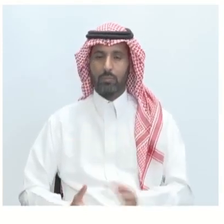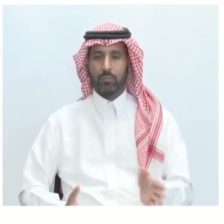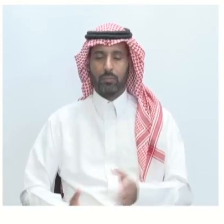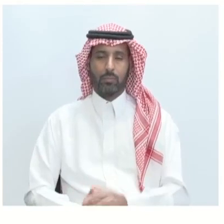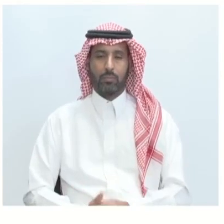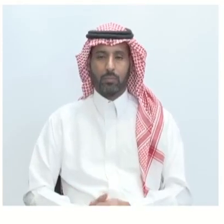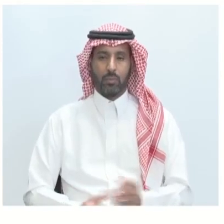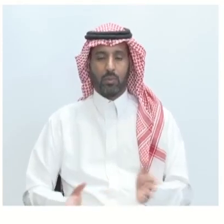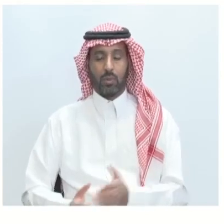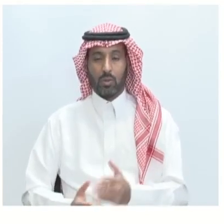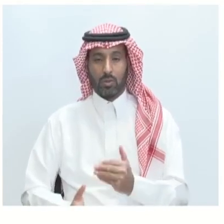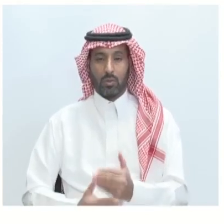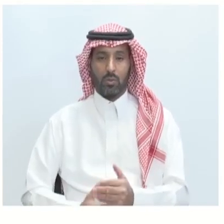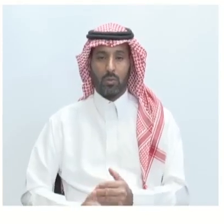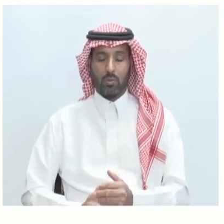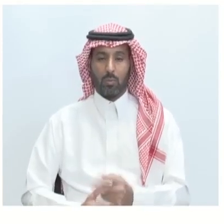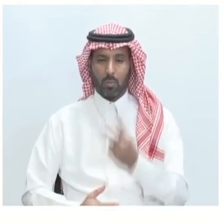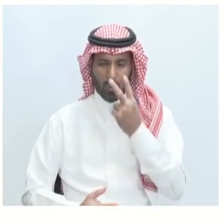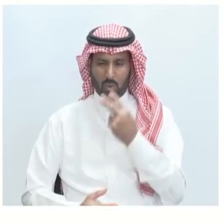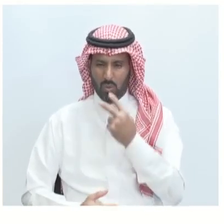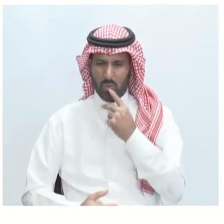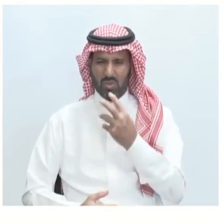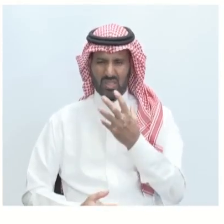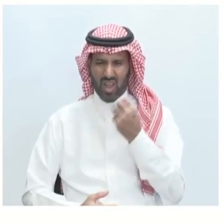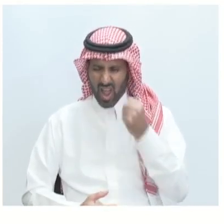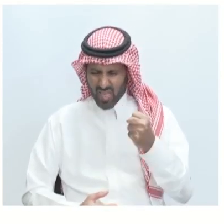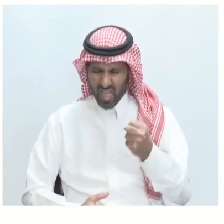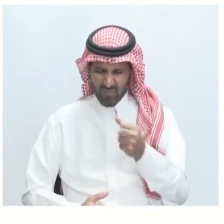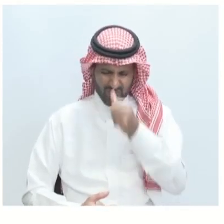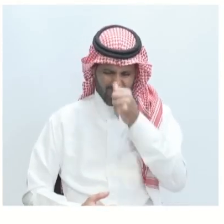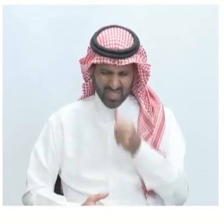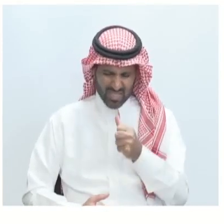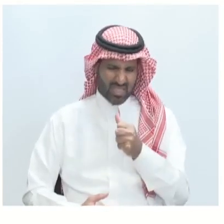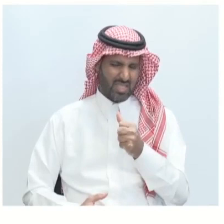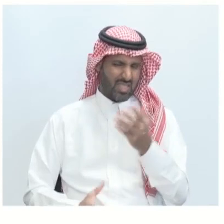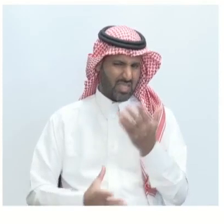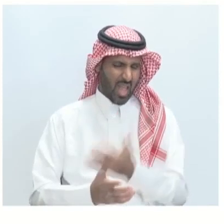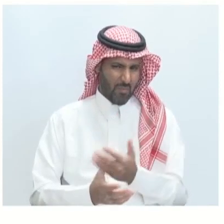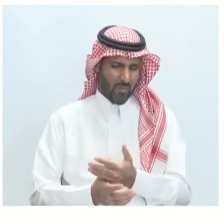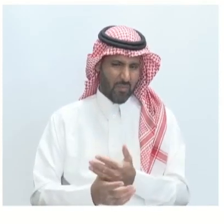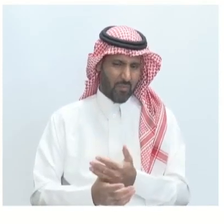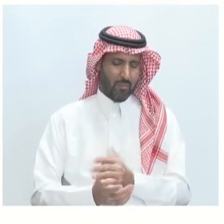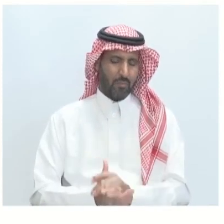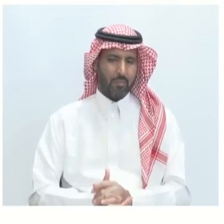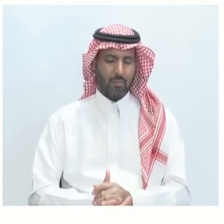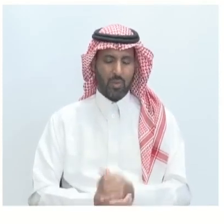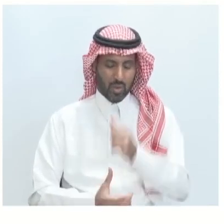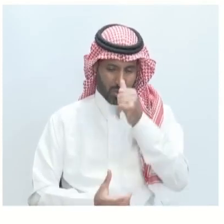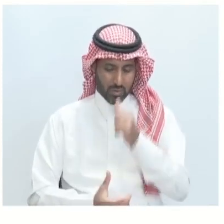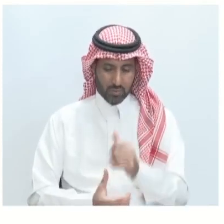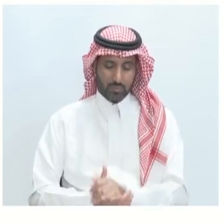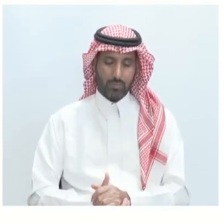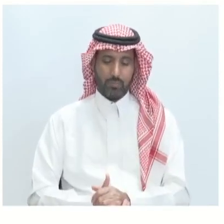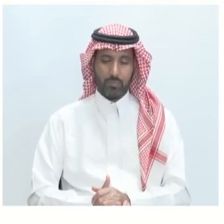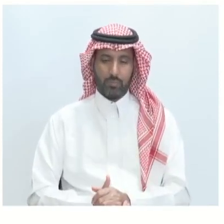الى ان تدخل في موجه من الغضب لان ذلك ماذا يثير غضبها